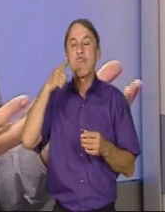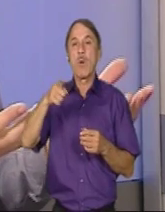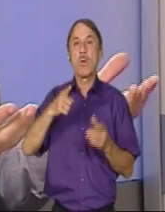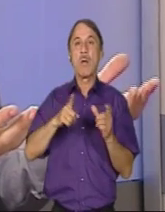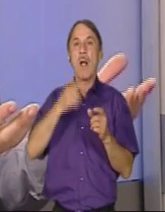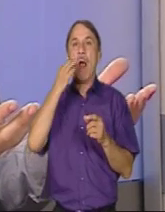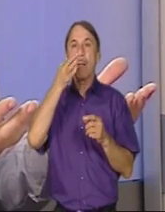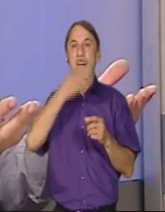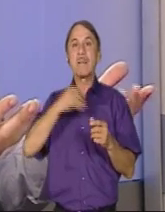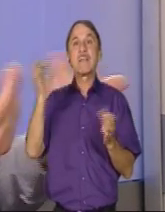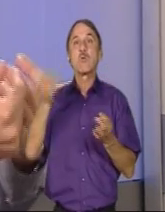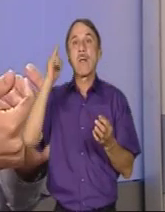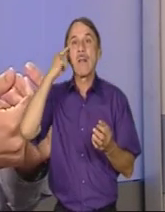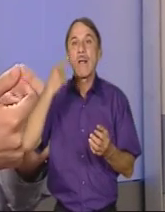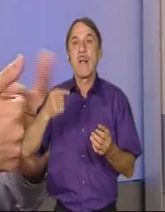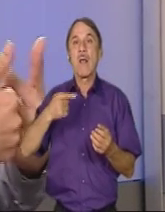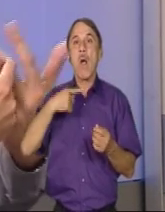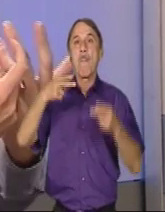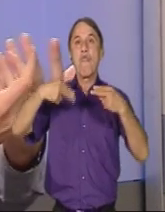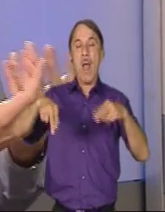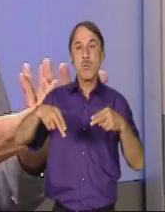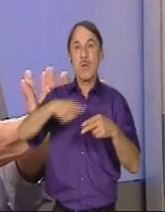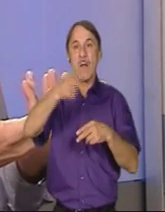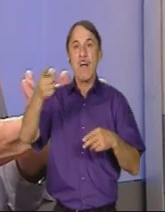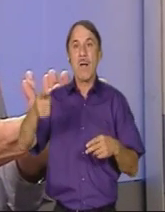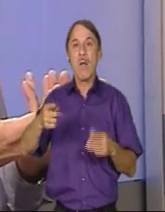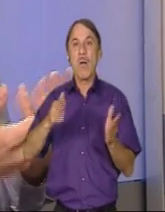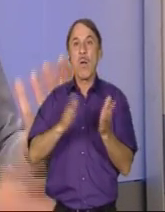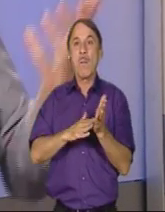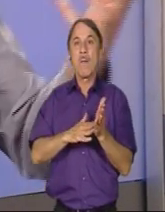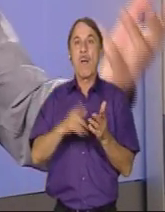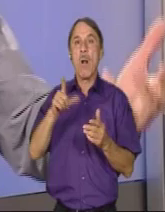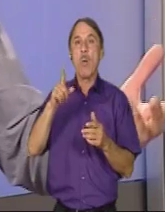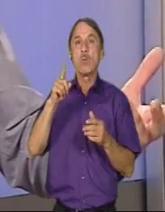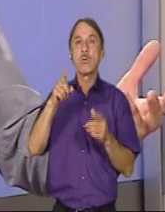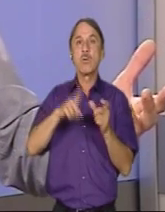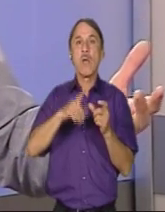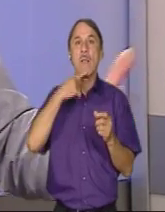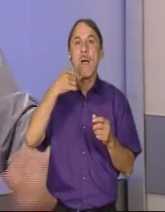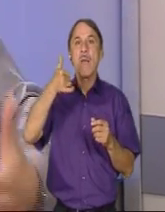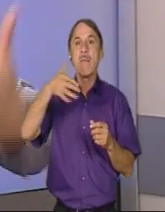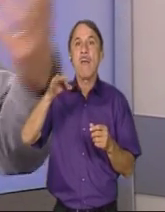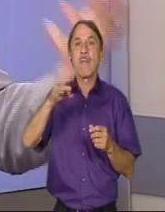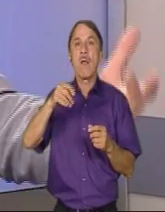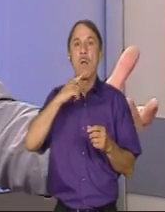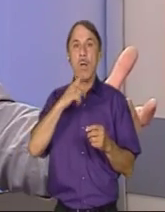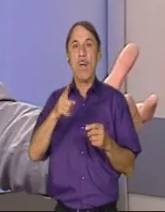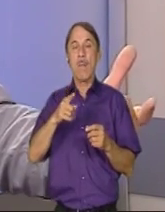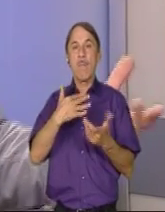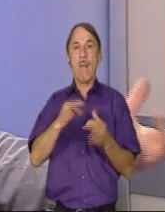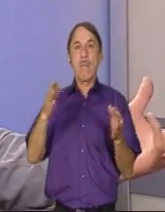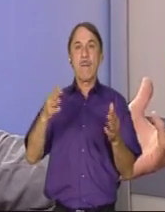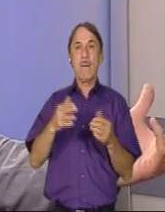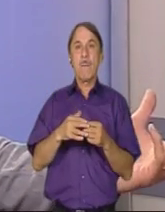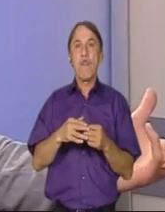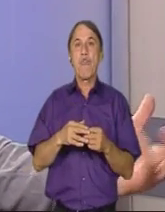mi mislimo o ekonomskim i socijalnim pitanjima. Zašto se ne zna? Zato što se plaše naših rešenja. Čak i premijer Vučić u jednom trenutku rekao da jedina opasnost za njegovu